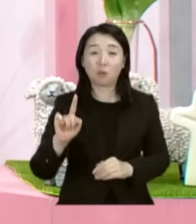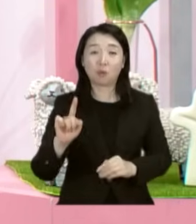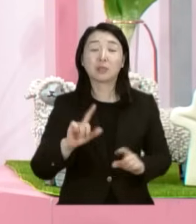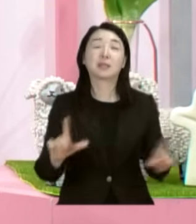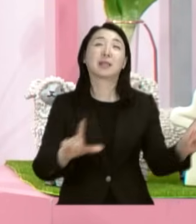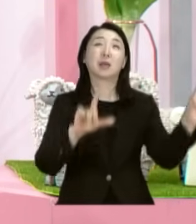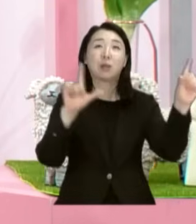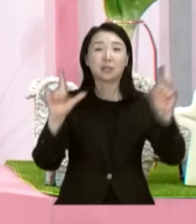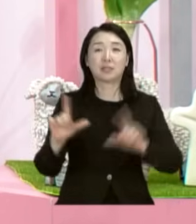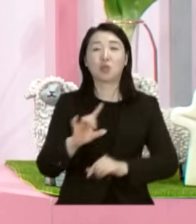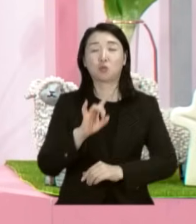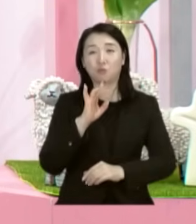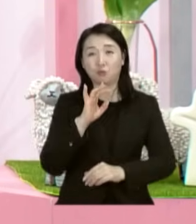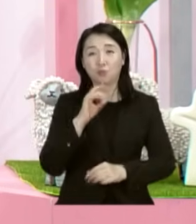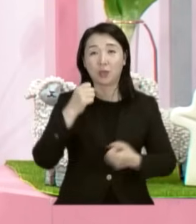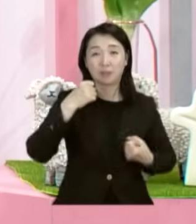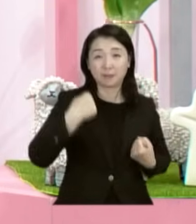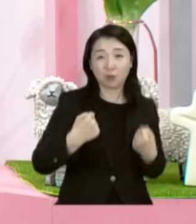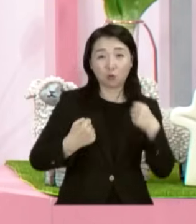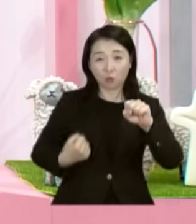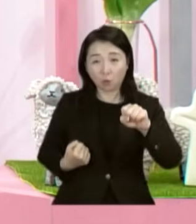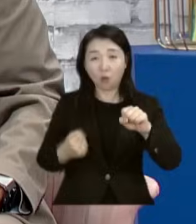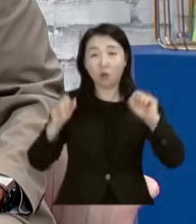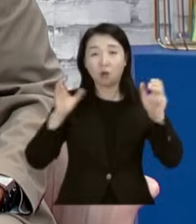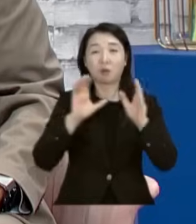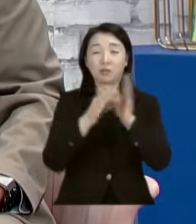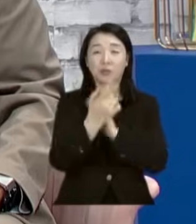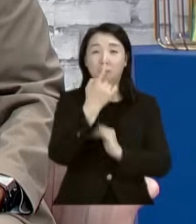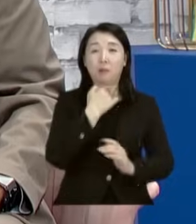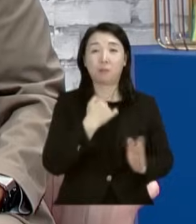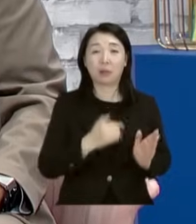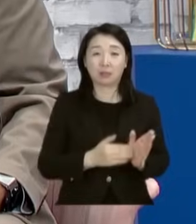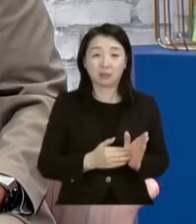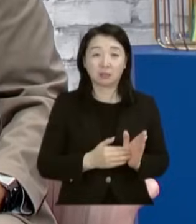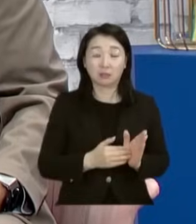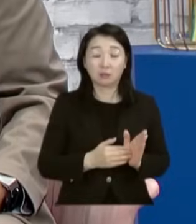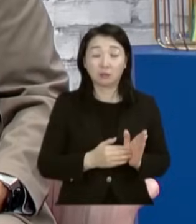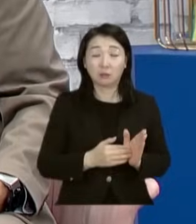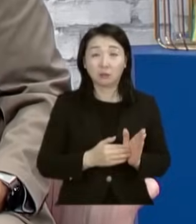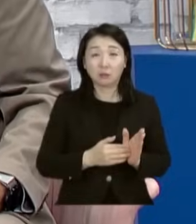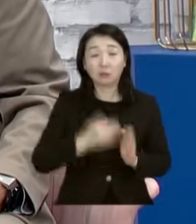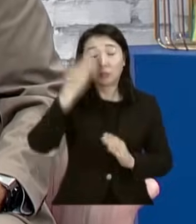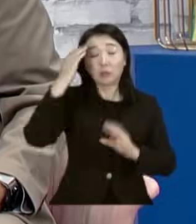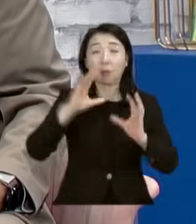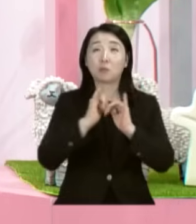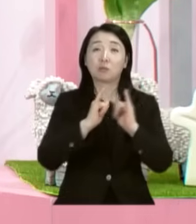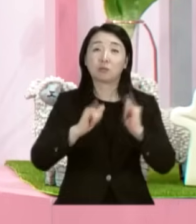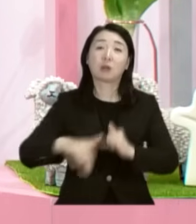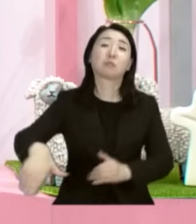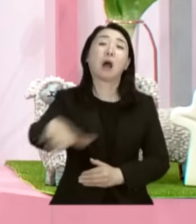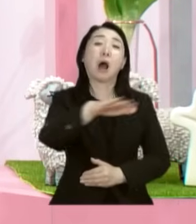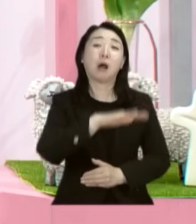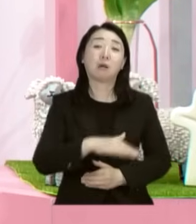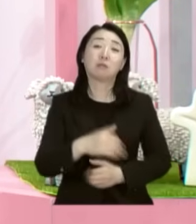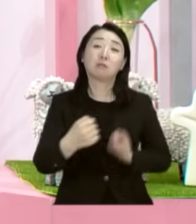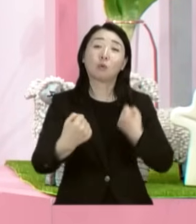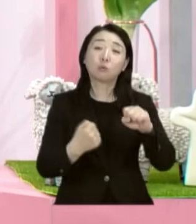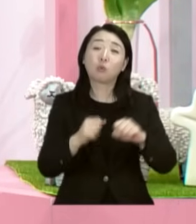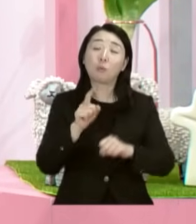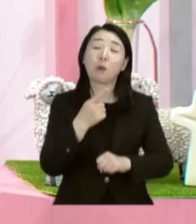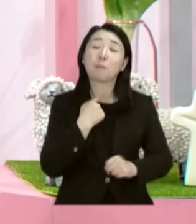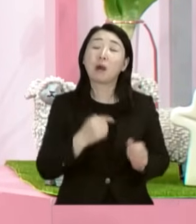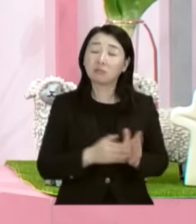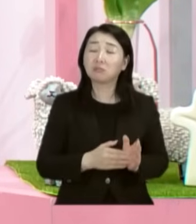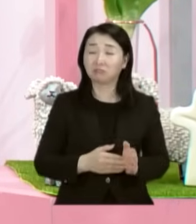거는 다 생활 체육이 있어요 태권도를 했었어요 어렸을 때 태권도 태권도 안 한 사람이 어디도 되 민국 저도 그 중에 한 명이었기 아